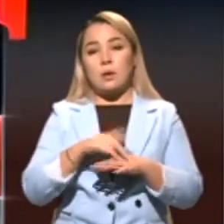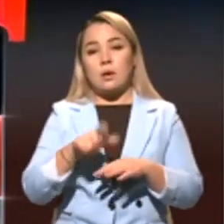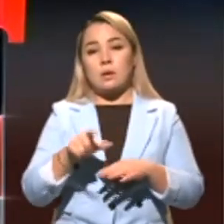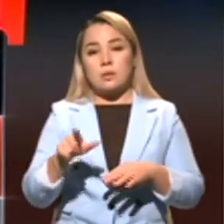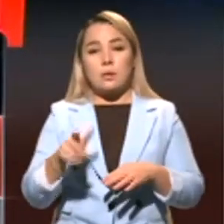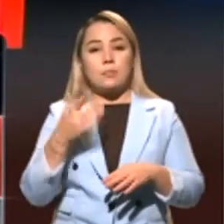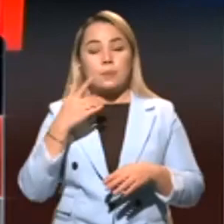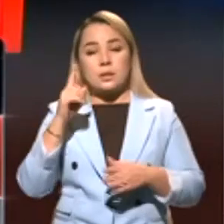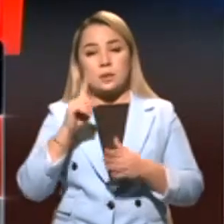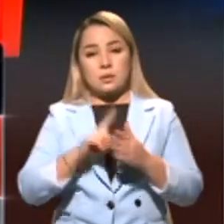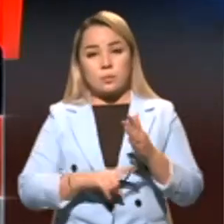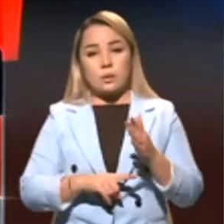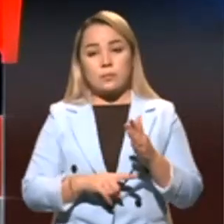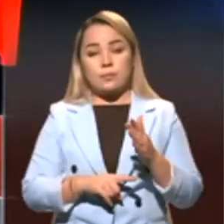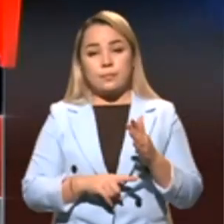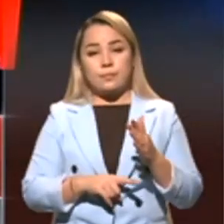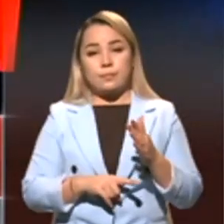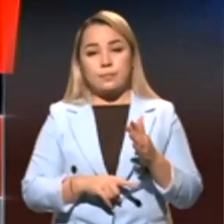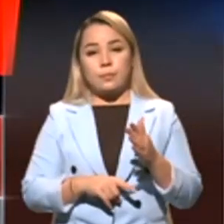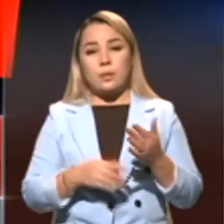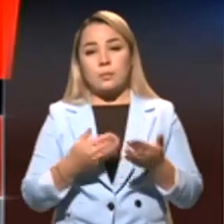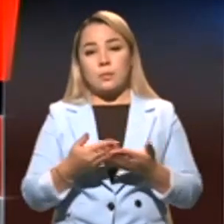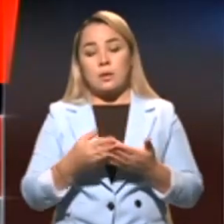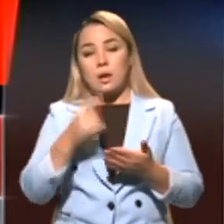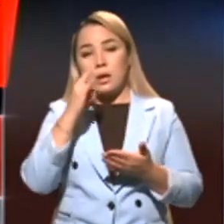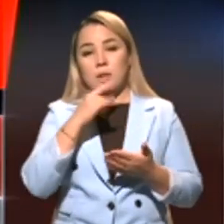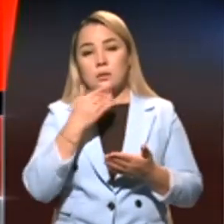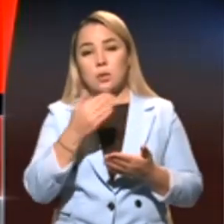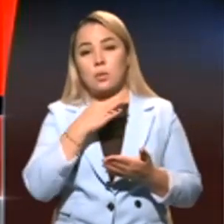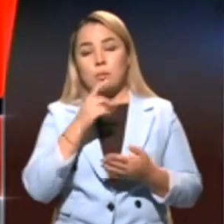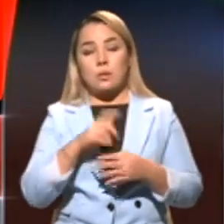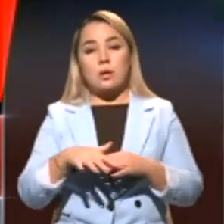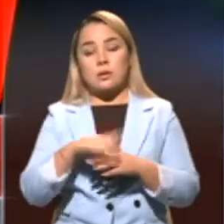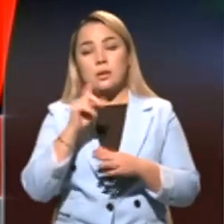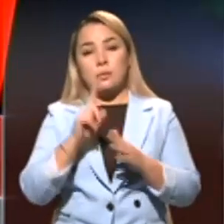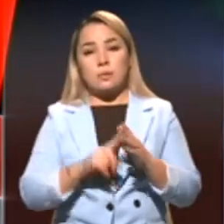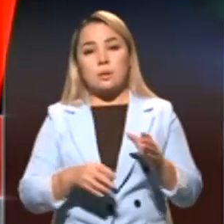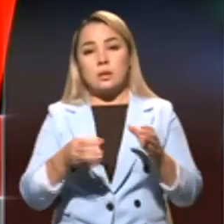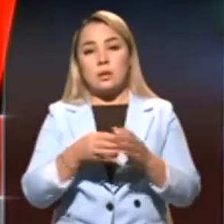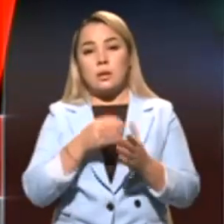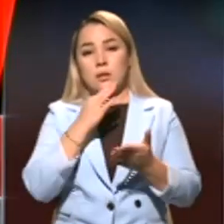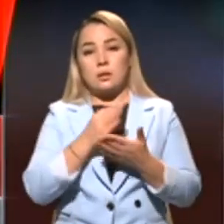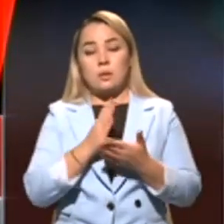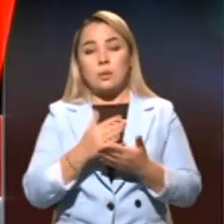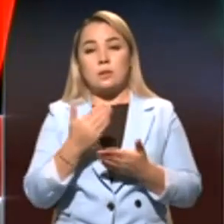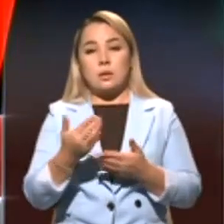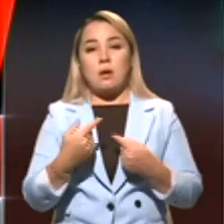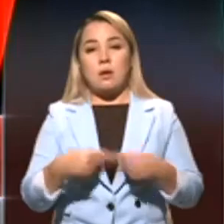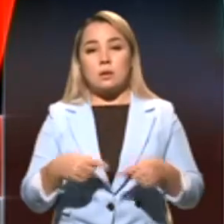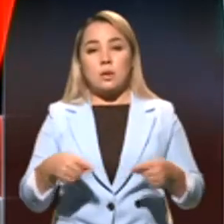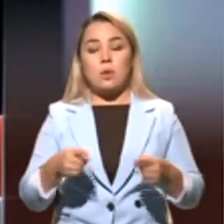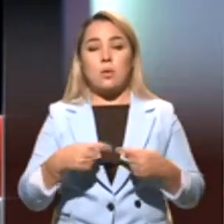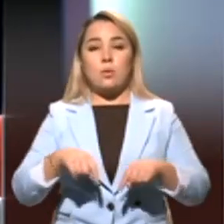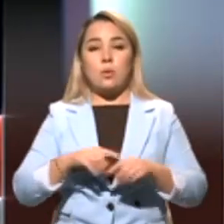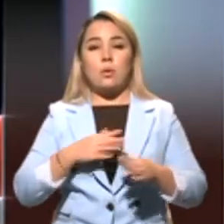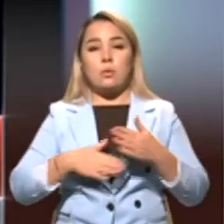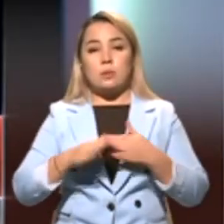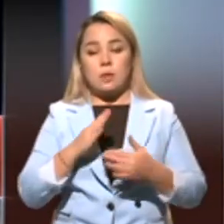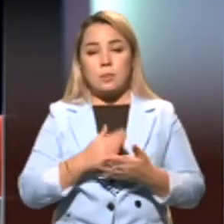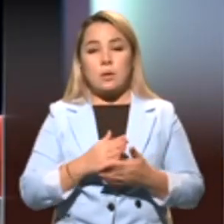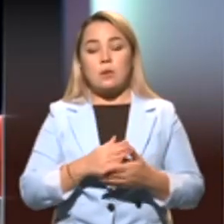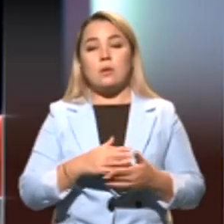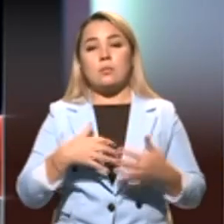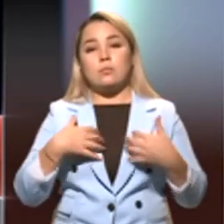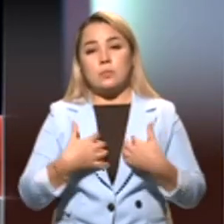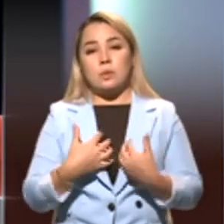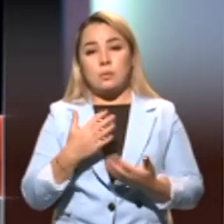халктарыбыздын сенимде мисалы Казакстандын өзүндө көп халк динге сенүүчү болуп табылат. Ар түрлү кубанышы болсун, кайгысы болсун, ал